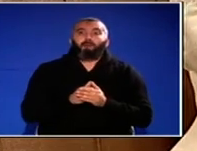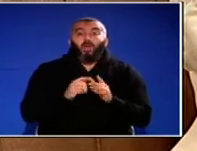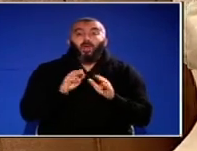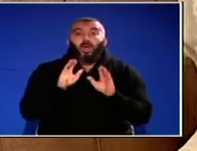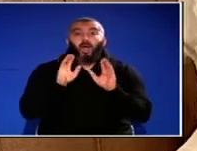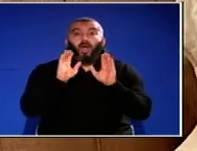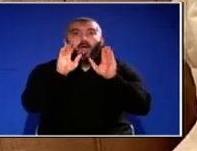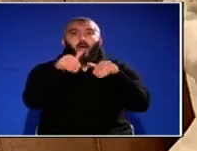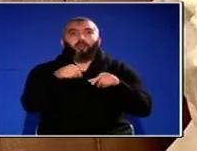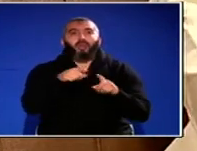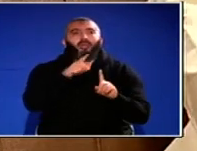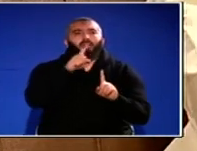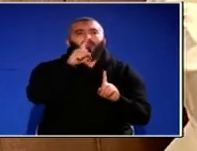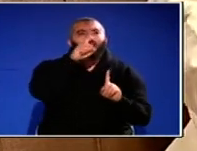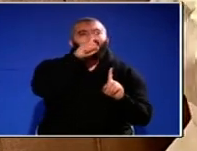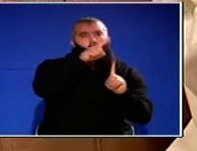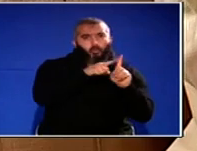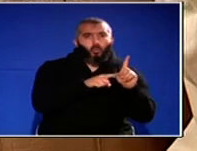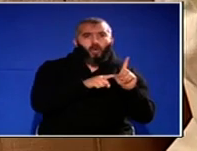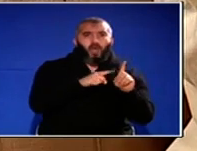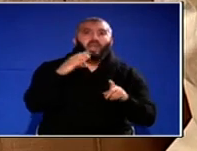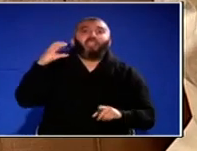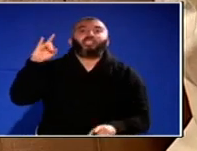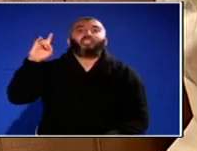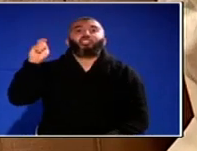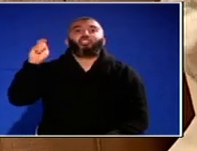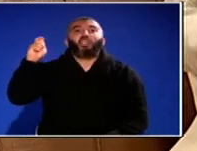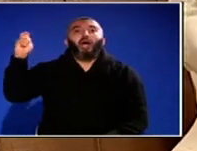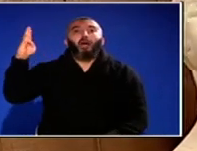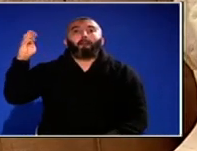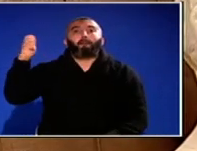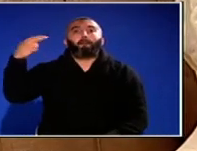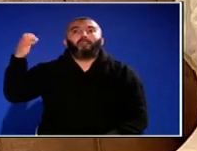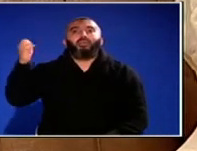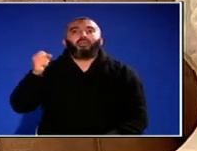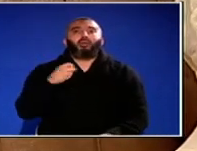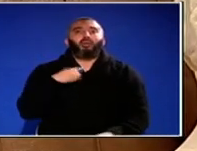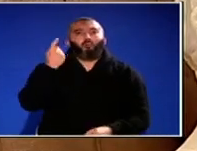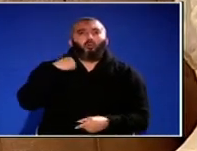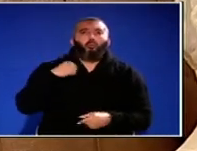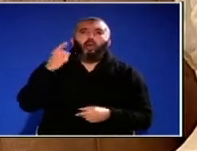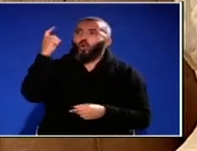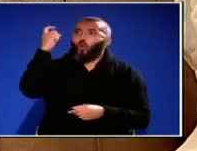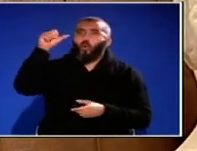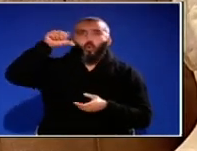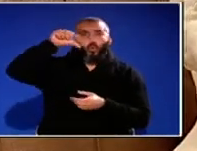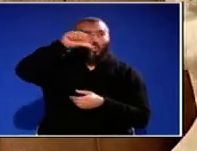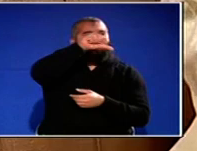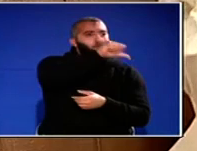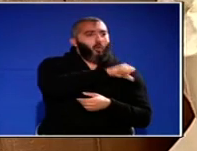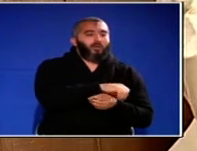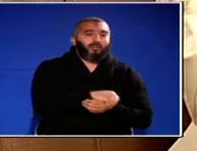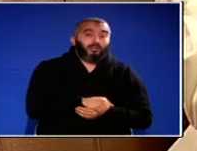هو موسم السقي إن صح التعبير، والشهر الذي يليه وهو رمضان وهو موسم